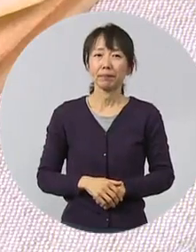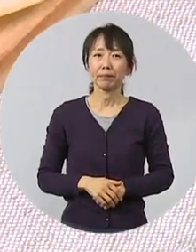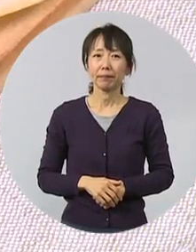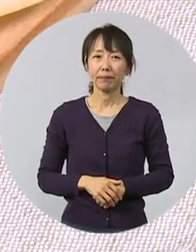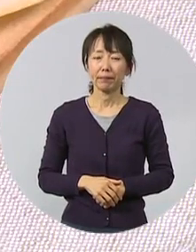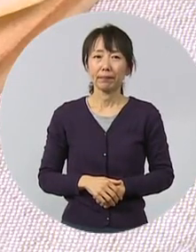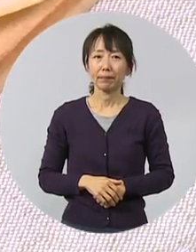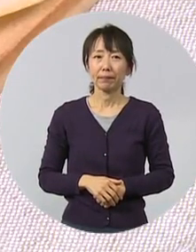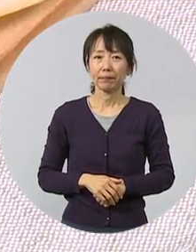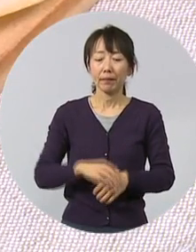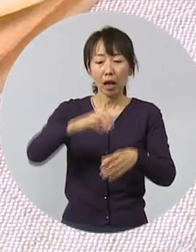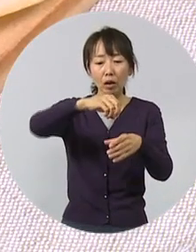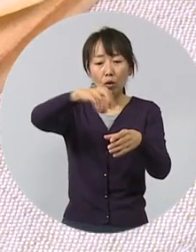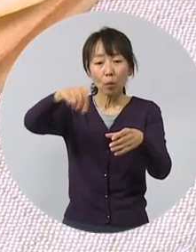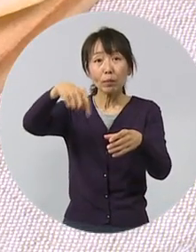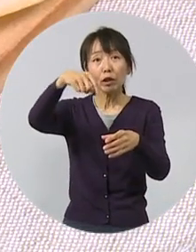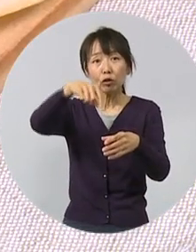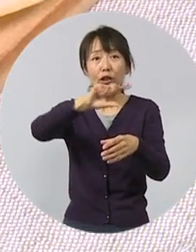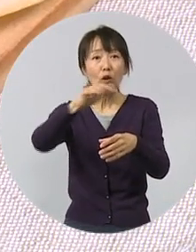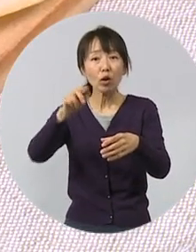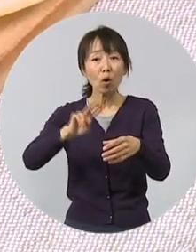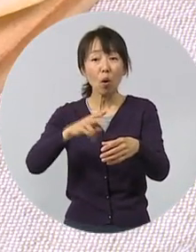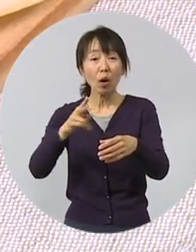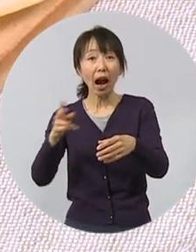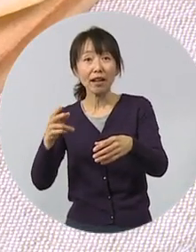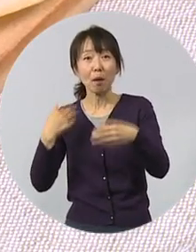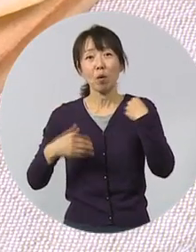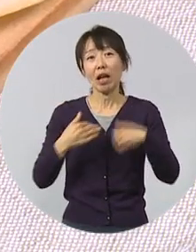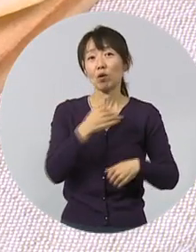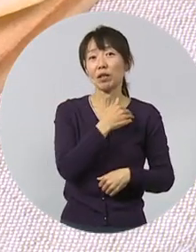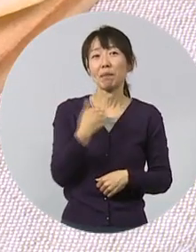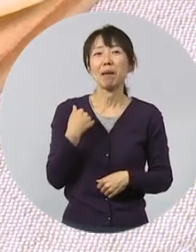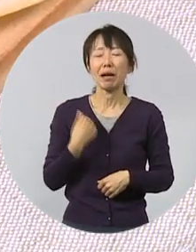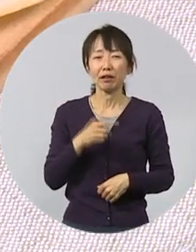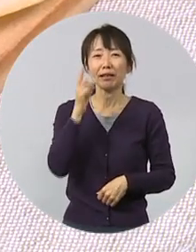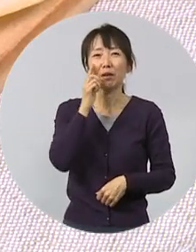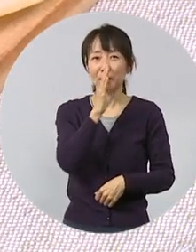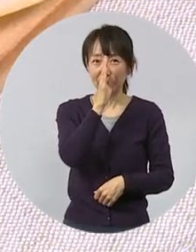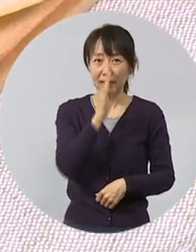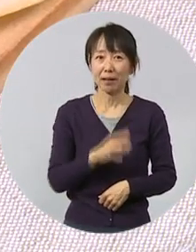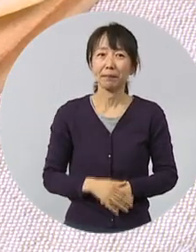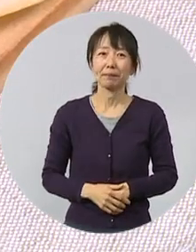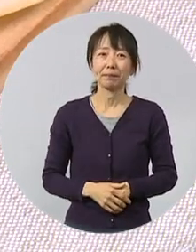トッピングする具材をアレンジして楽しめるミニピザ、お試しください。